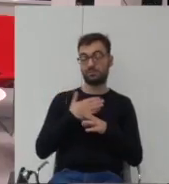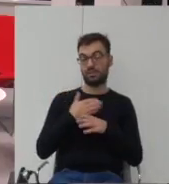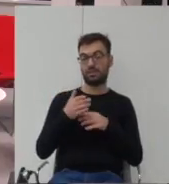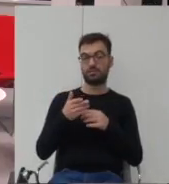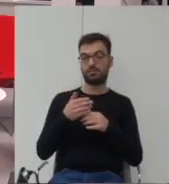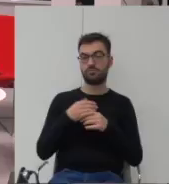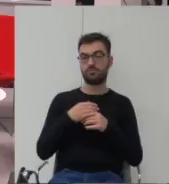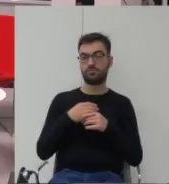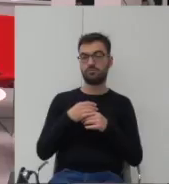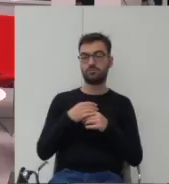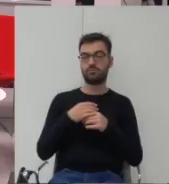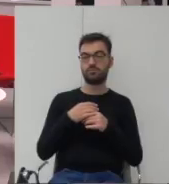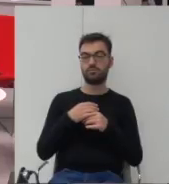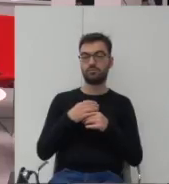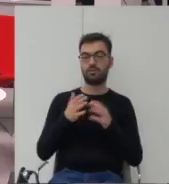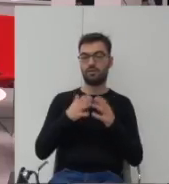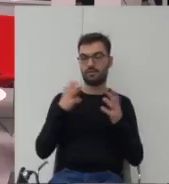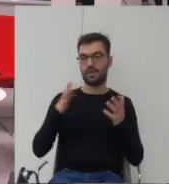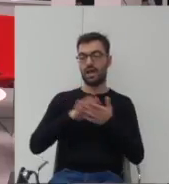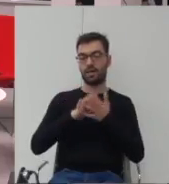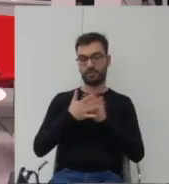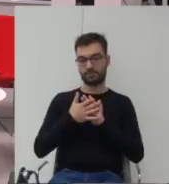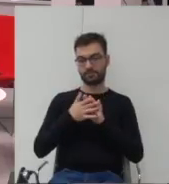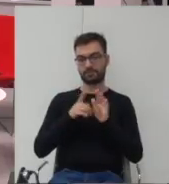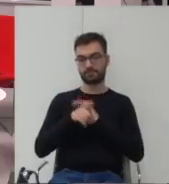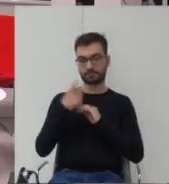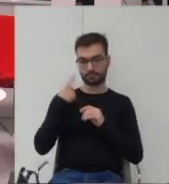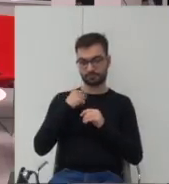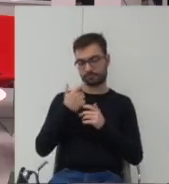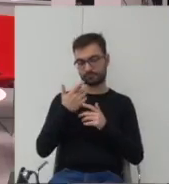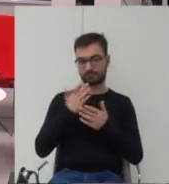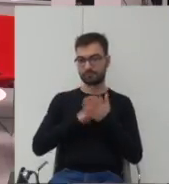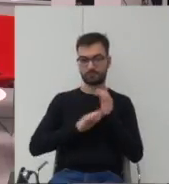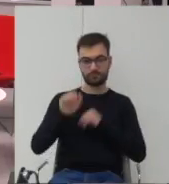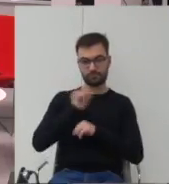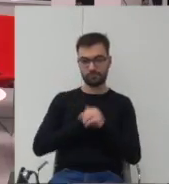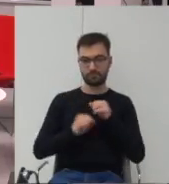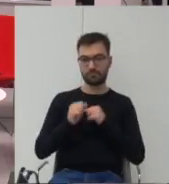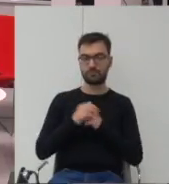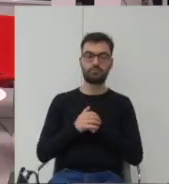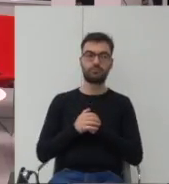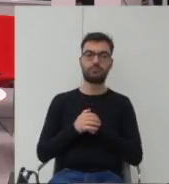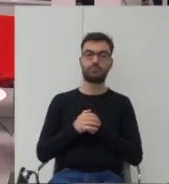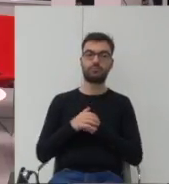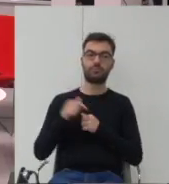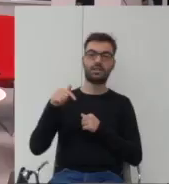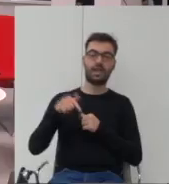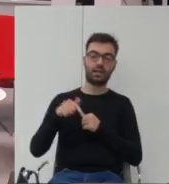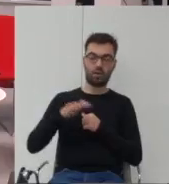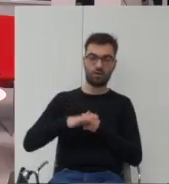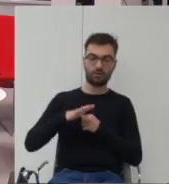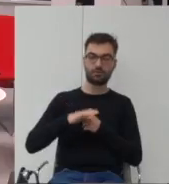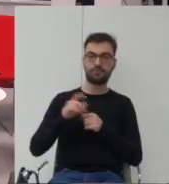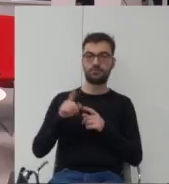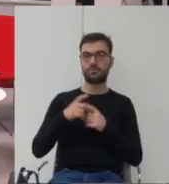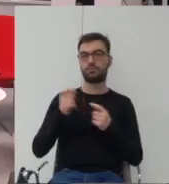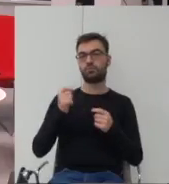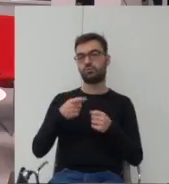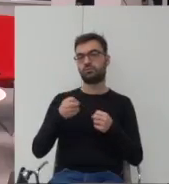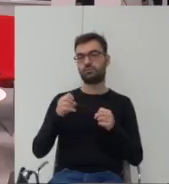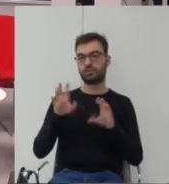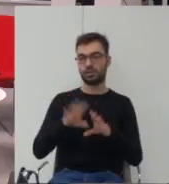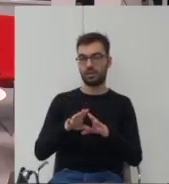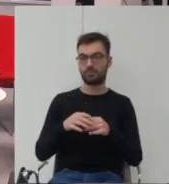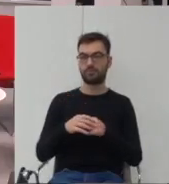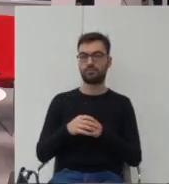jest dalej pomieszczenie duże rehabilitacji dla osób, powiedzmy, niepełnosprawnych. Na dole też oprócz